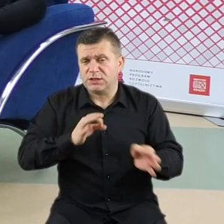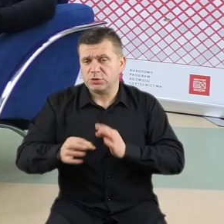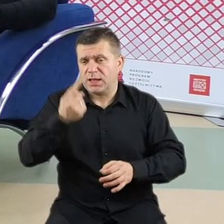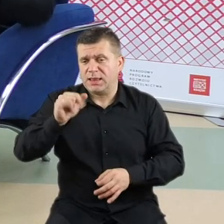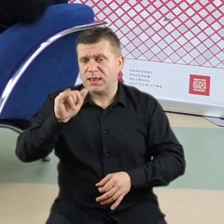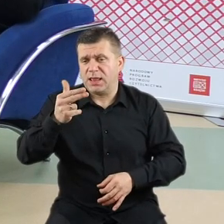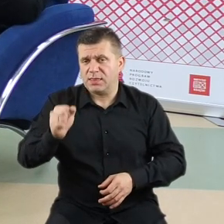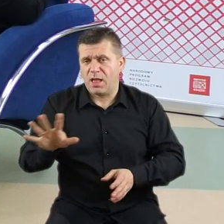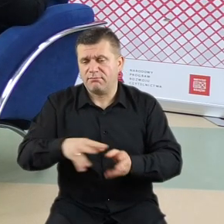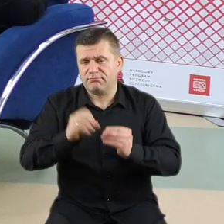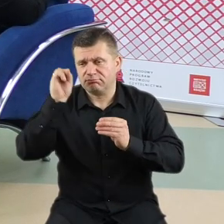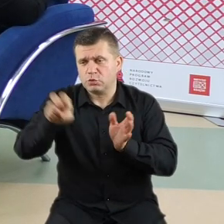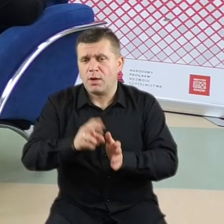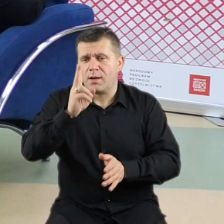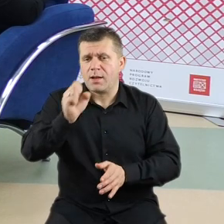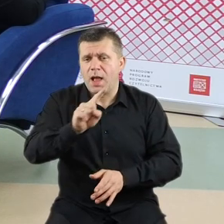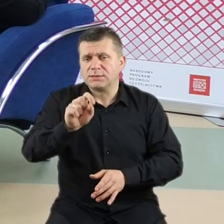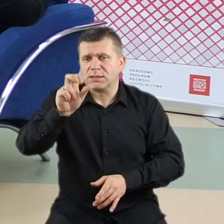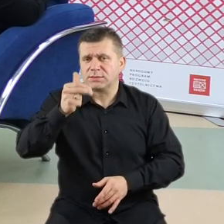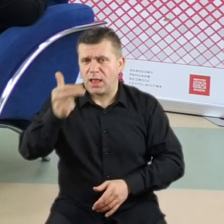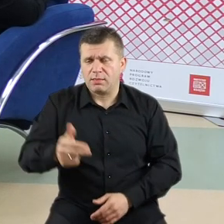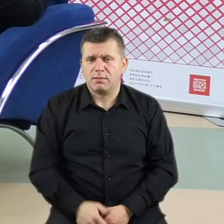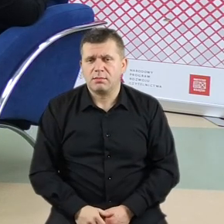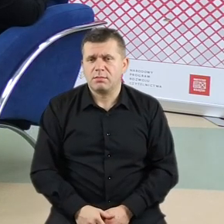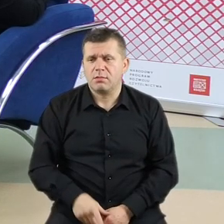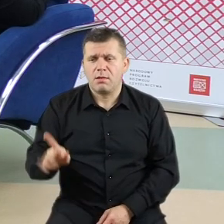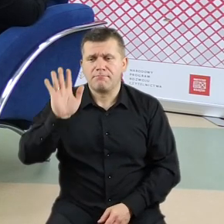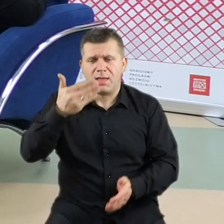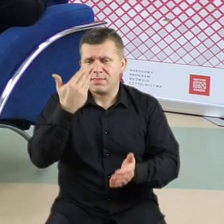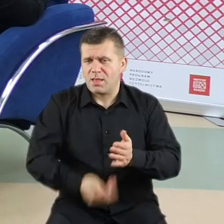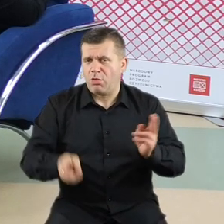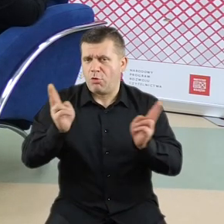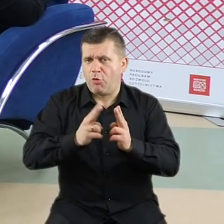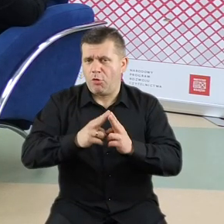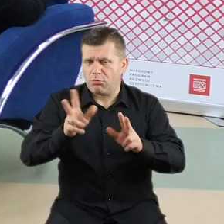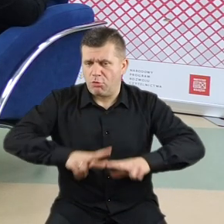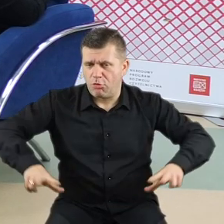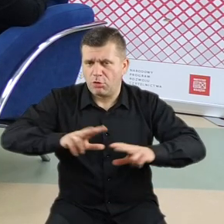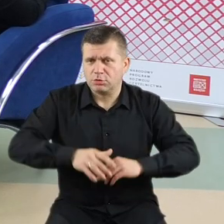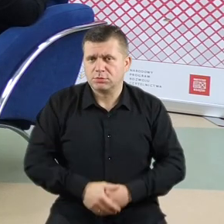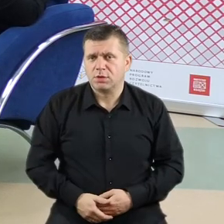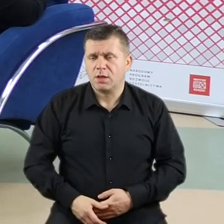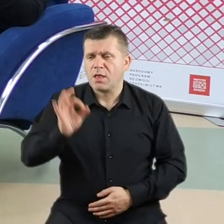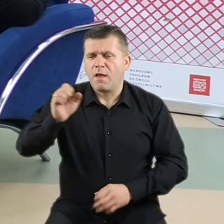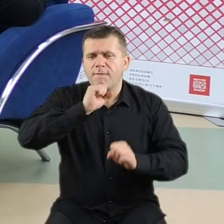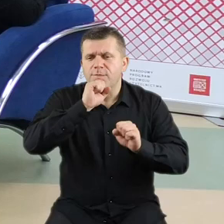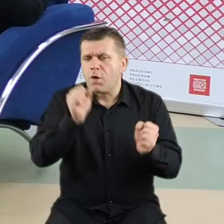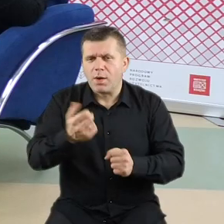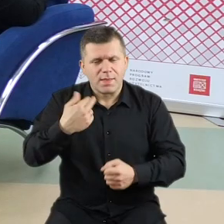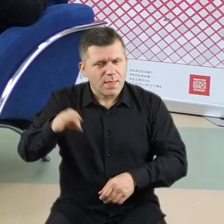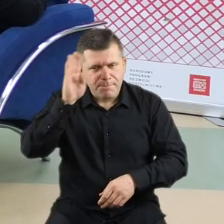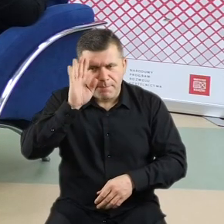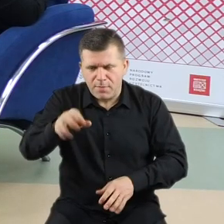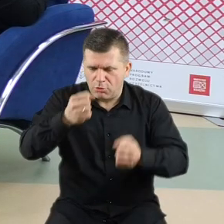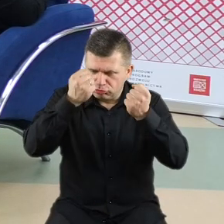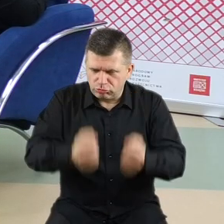osoby wywiezionej do Kazachstanu, która, dobrze pamiętam, która traci kontakt z rodziną, a najgorsze jest to, że jej w ogóle nie pamięta, która ma